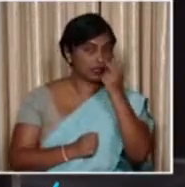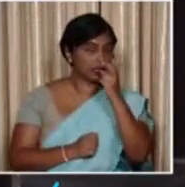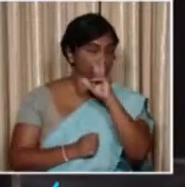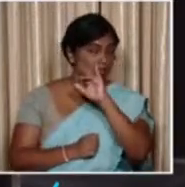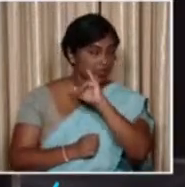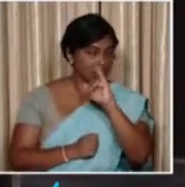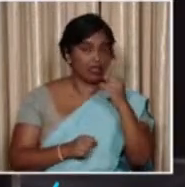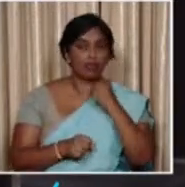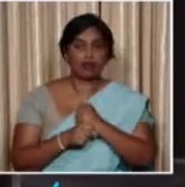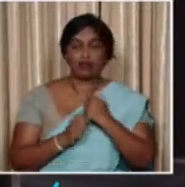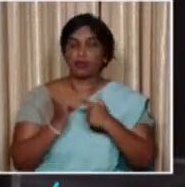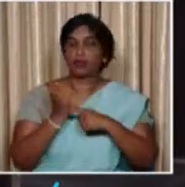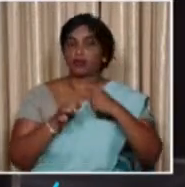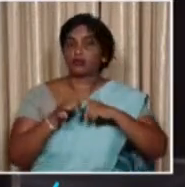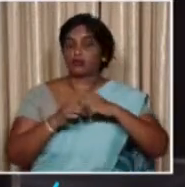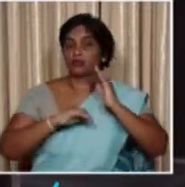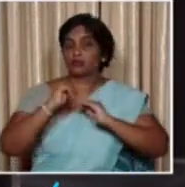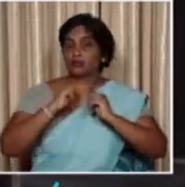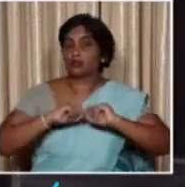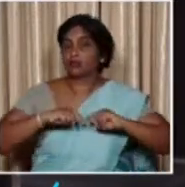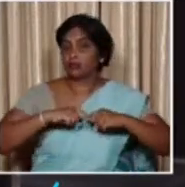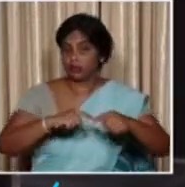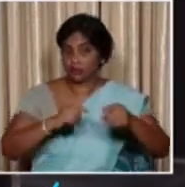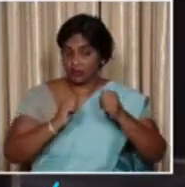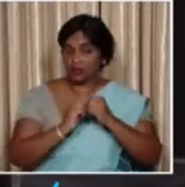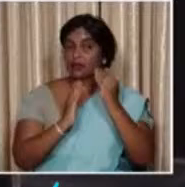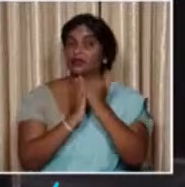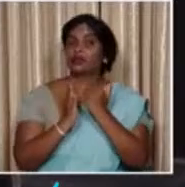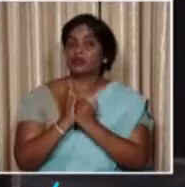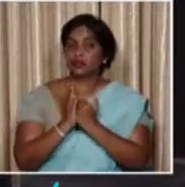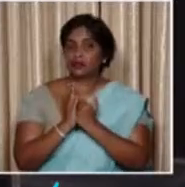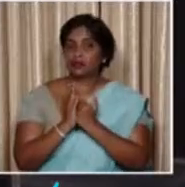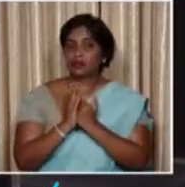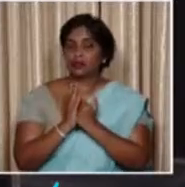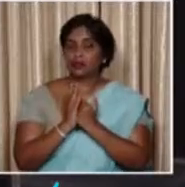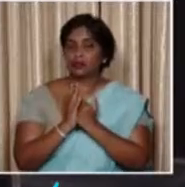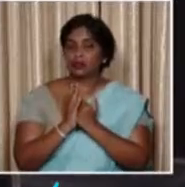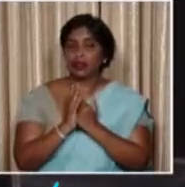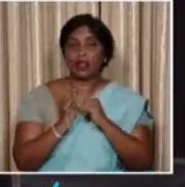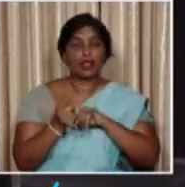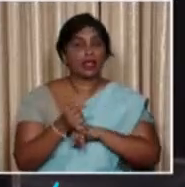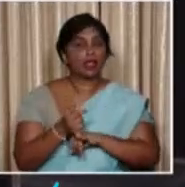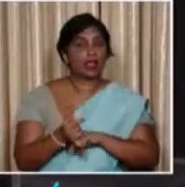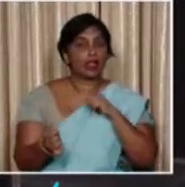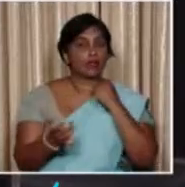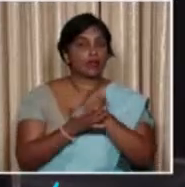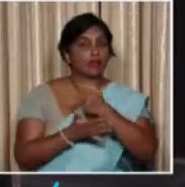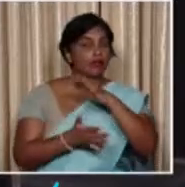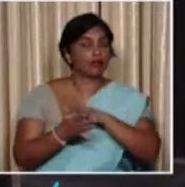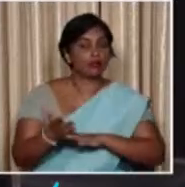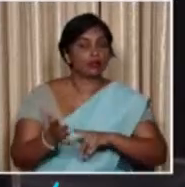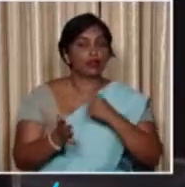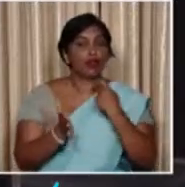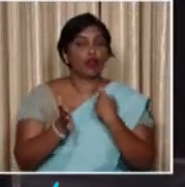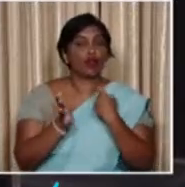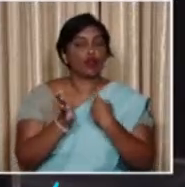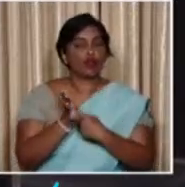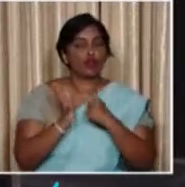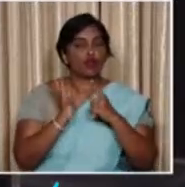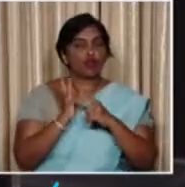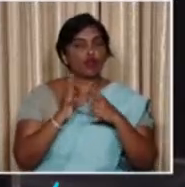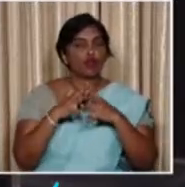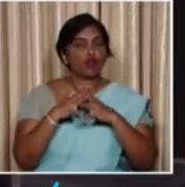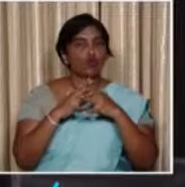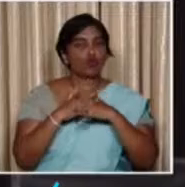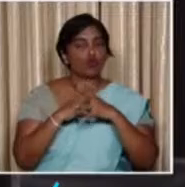තියෙනවා 2010 රජයේ ප්‍රසම්පාදන ක්‍රියාවලිය යන්න ගියපු වැඩපිළිවෙල ලේකම්වරයෙක්ගේ ලියුමක් ගහලා තියෙනවා රුවන් චන්ද්‍ර කියන